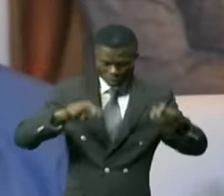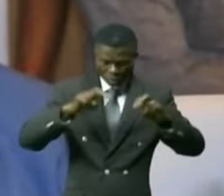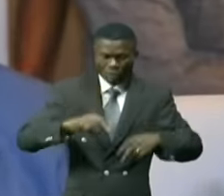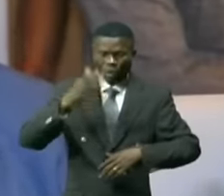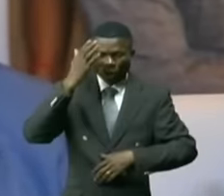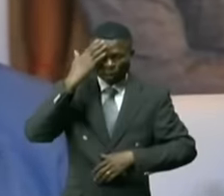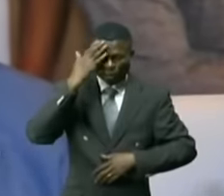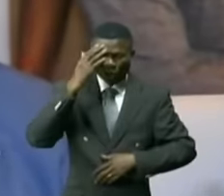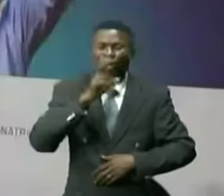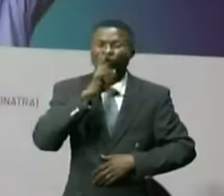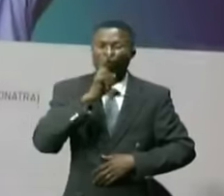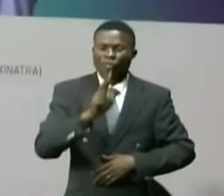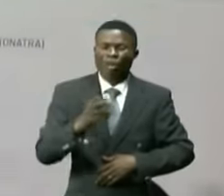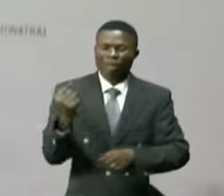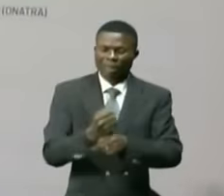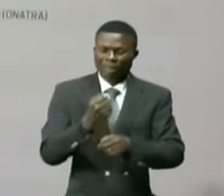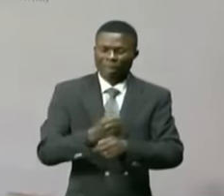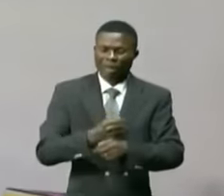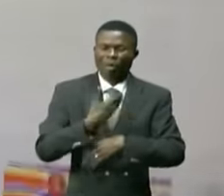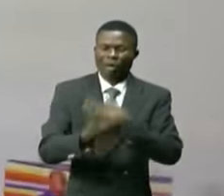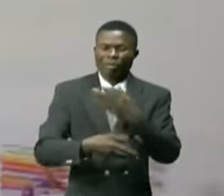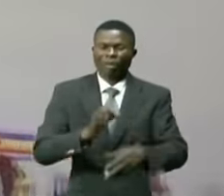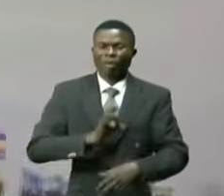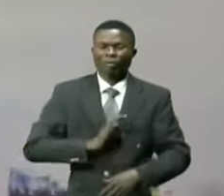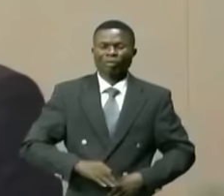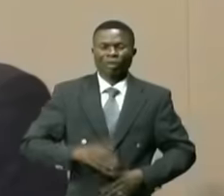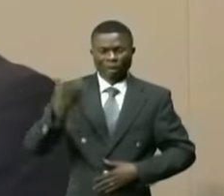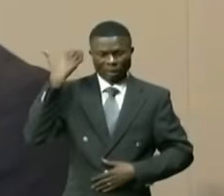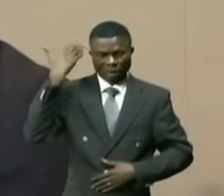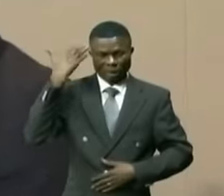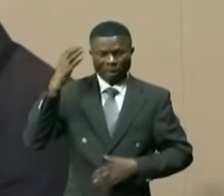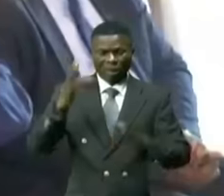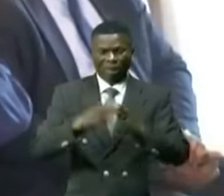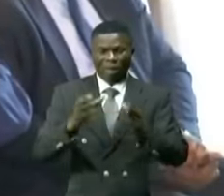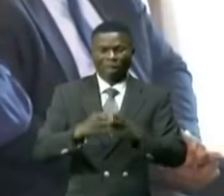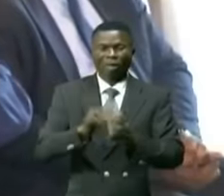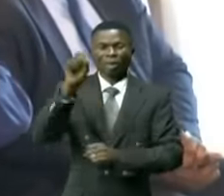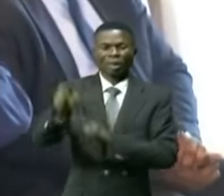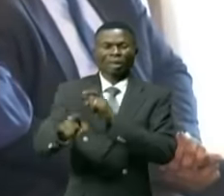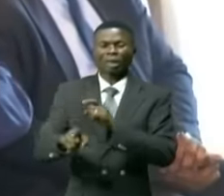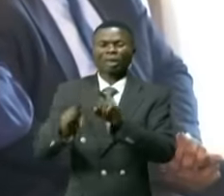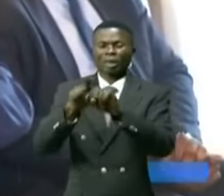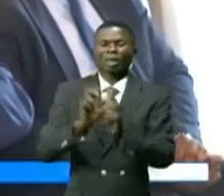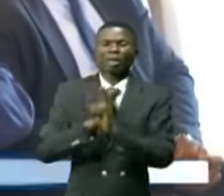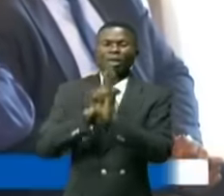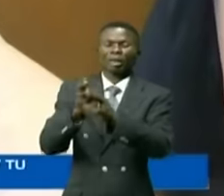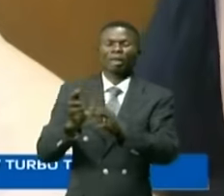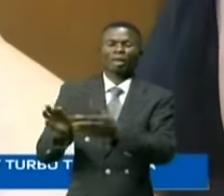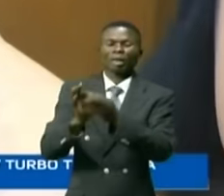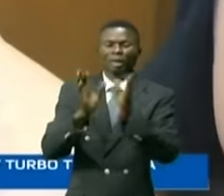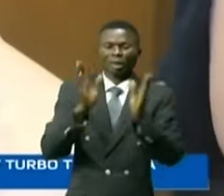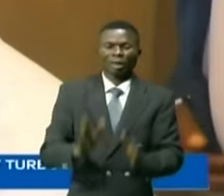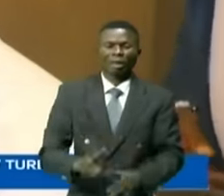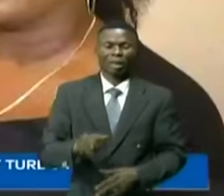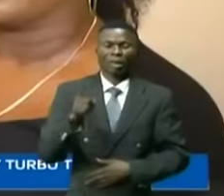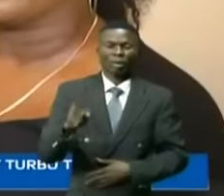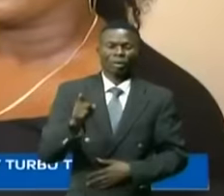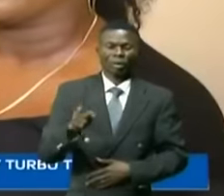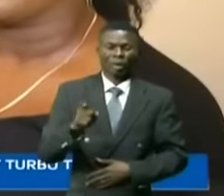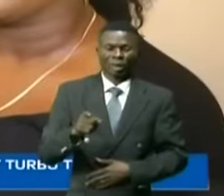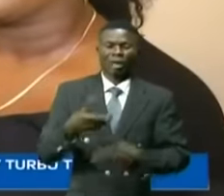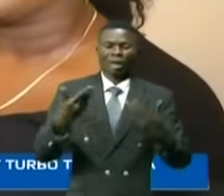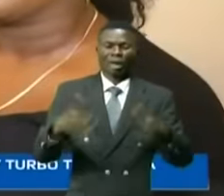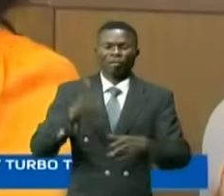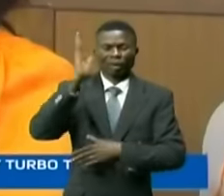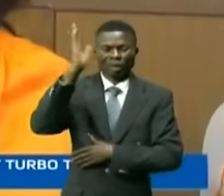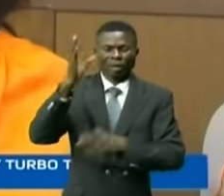du candidat président Félix Antoine Tshisekedi Tshilombo. C'est par un jeu de questions-réponses que le coordonnateur François Mambati Chimbi a bouclé sa